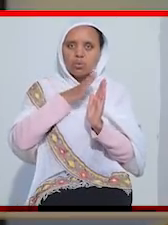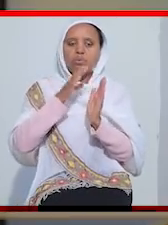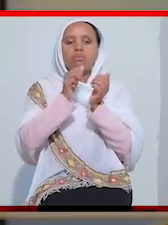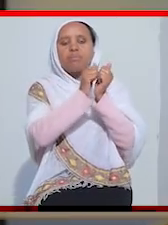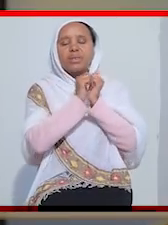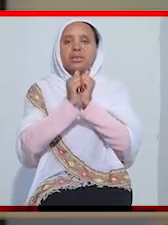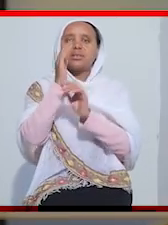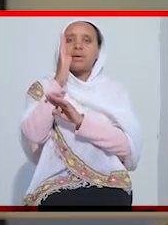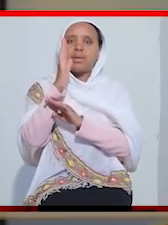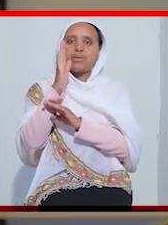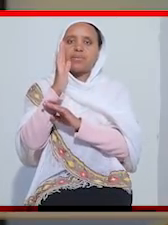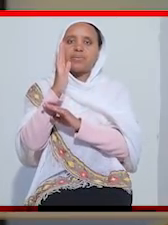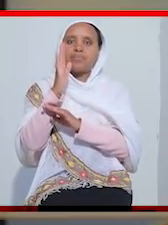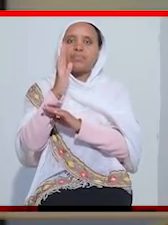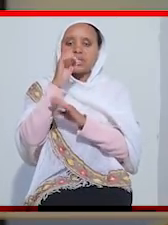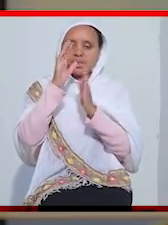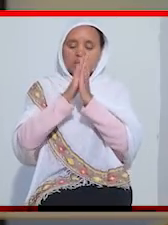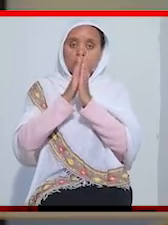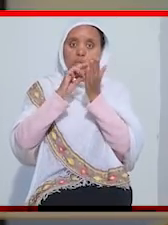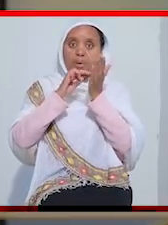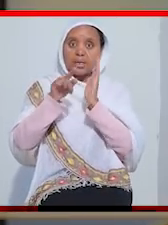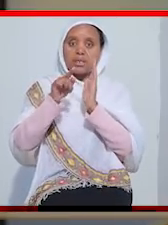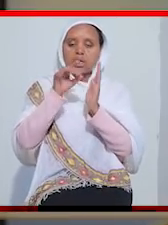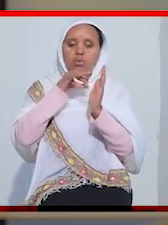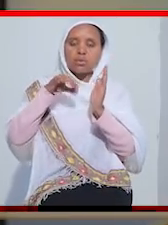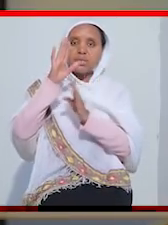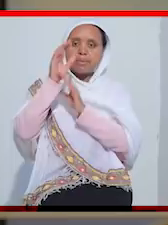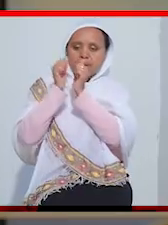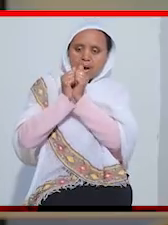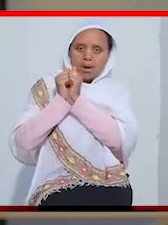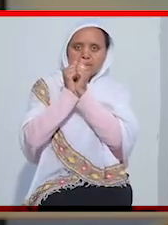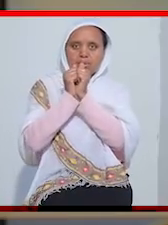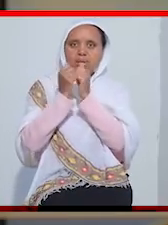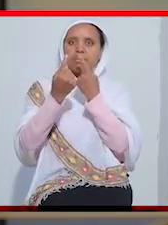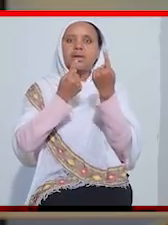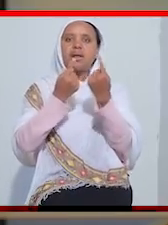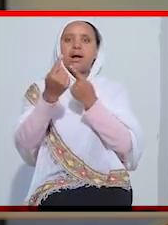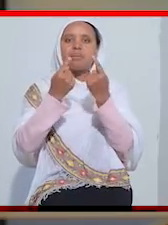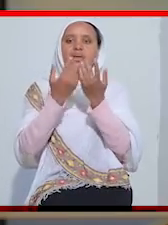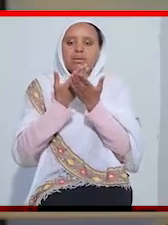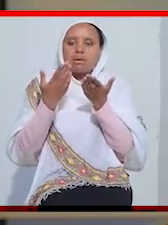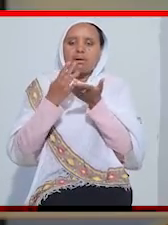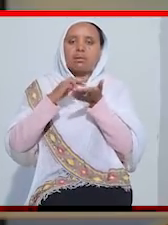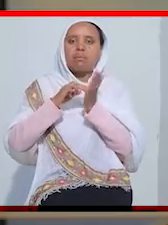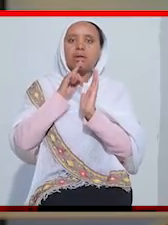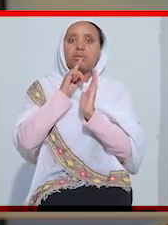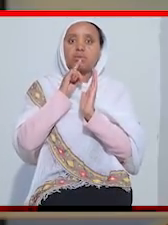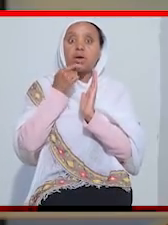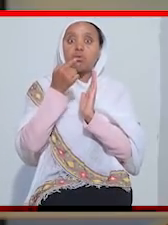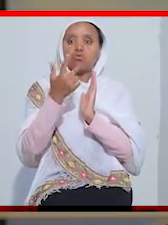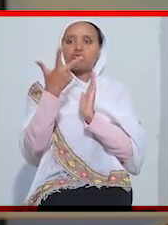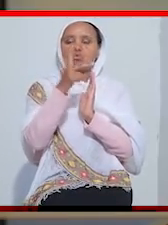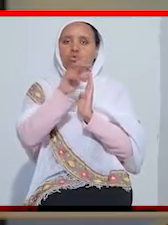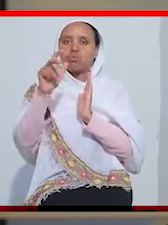ተናግሮተ ሰብ ምስለ እግዚአብሔር ልዑል ጸሎት ማለት ከልዑል እግዚአብሔር ጋር የምንነጋገራት ነገር ናት